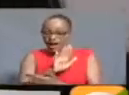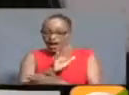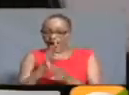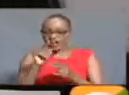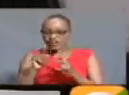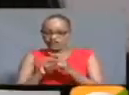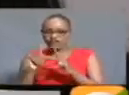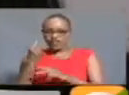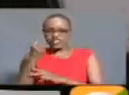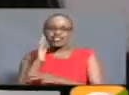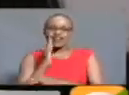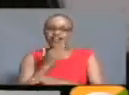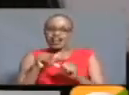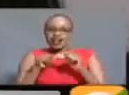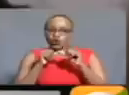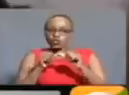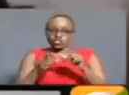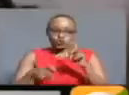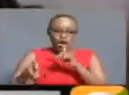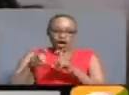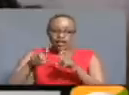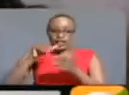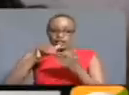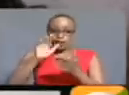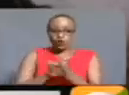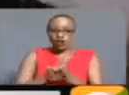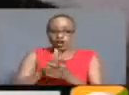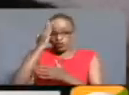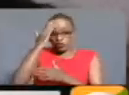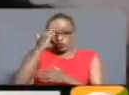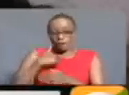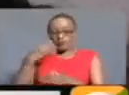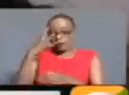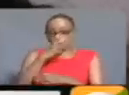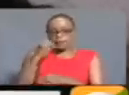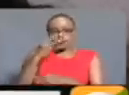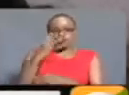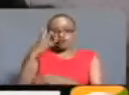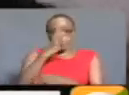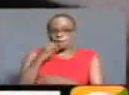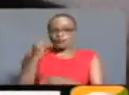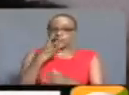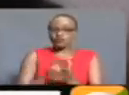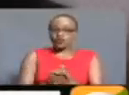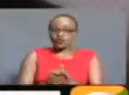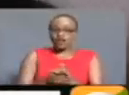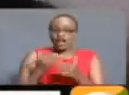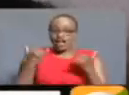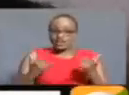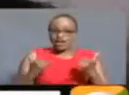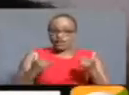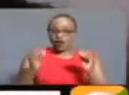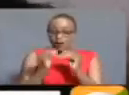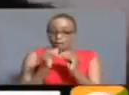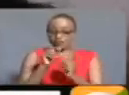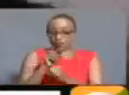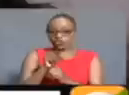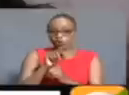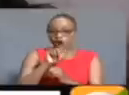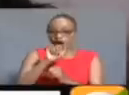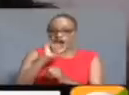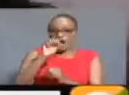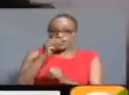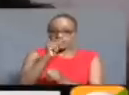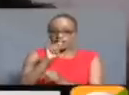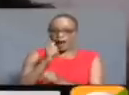kwanza inavyozidi kuongezeka. So nadhani niko mrembo, niko mrembo. Na kama hivi nimekutana na wewe Aisha.